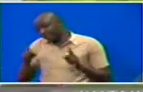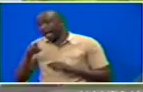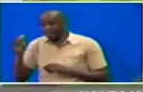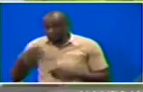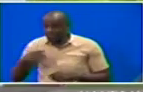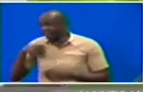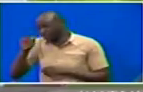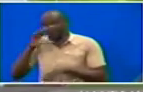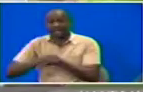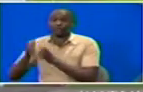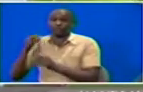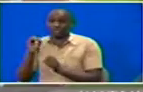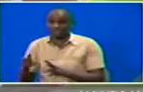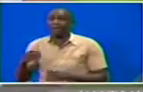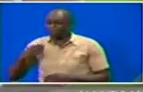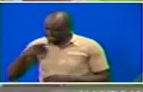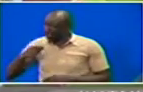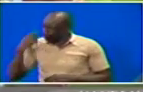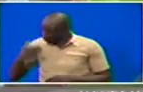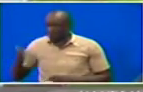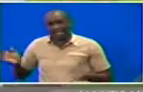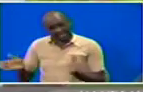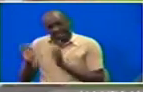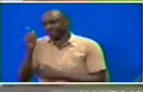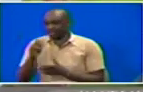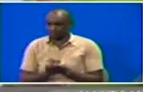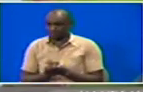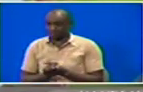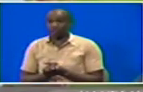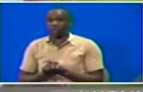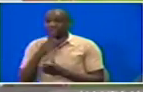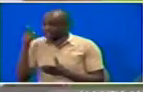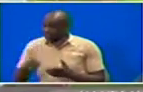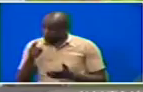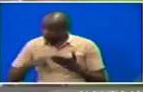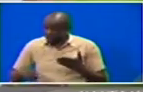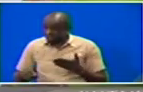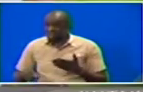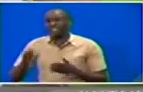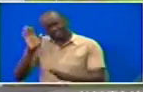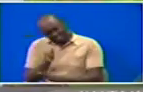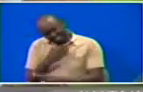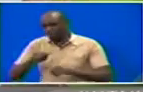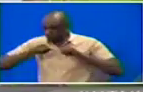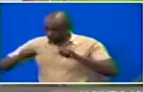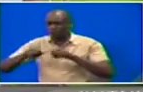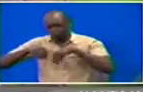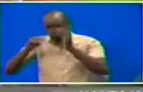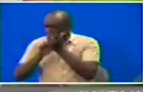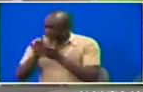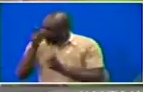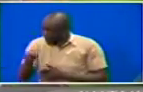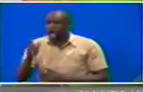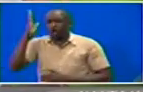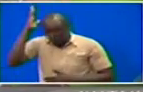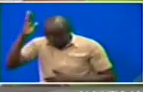platform hawajapata, lakini mimi huwatia moyo kupitia kwa story yangu mwenyewe ya kwamba imba katika Biblia.